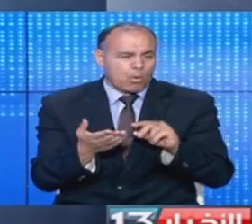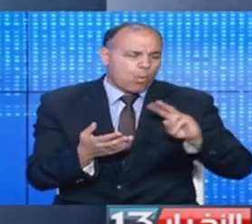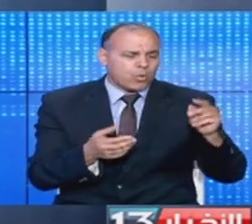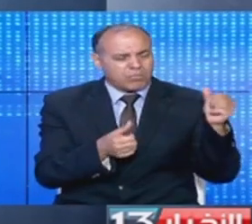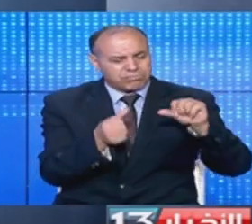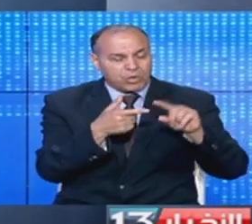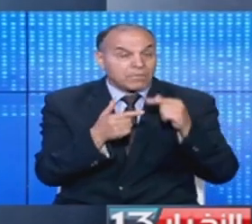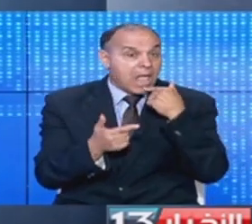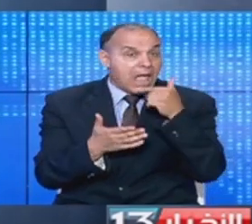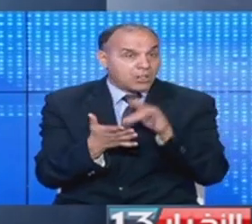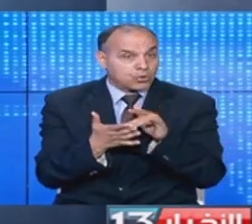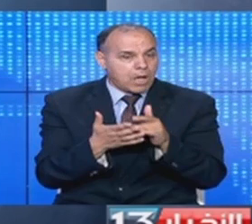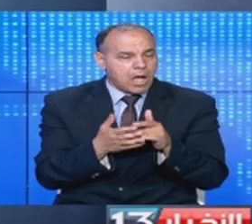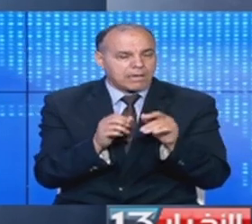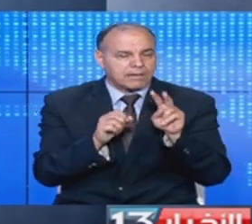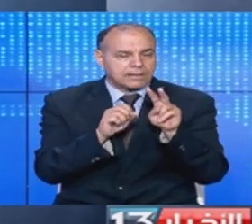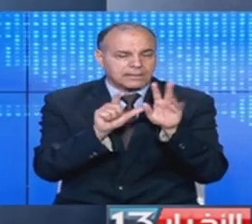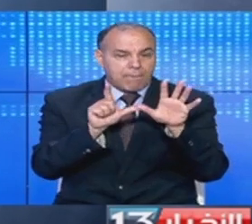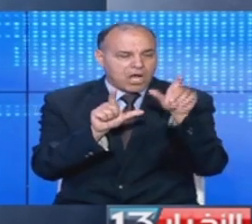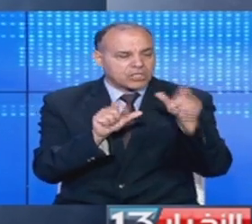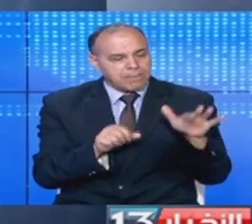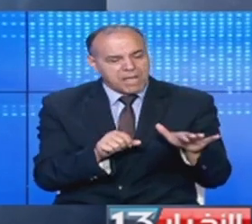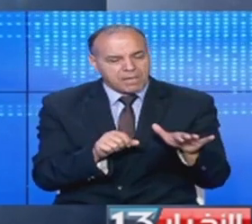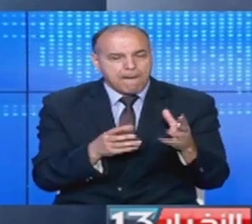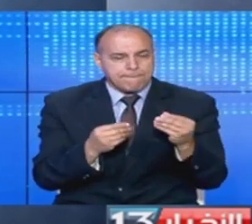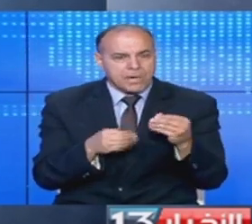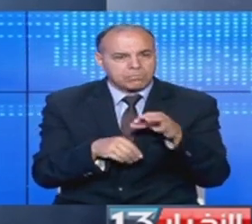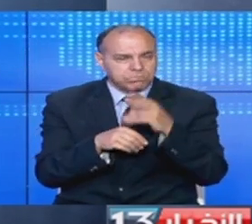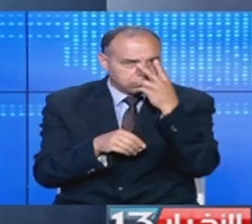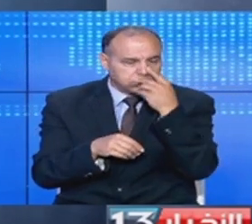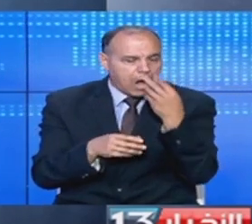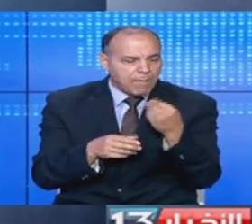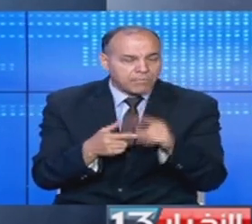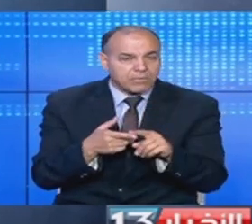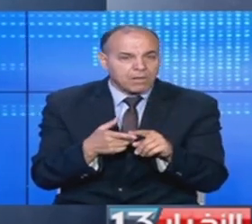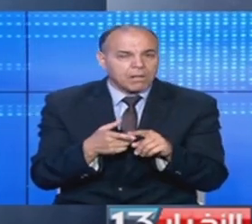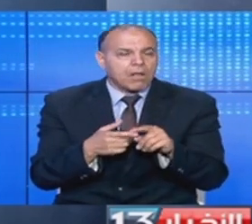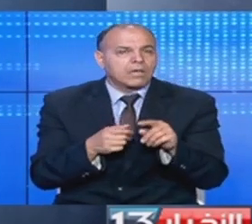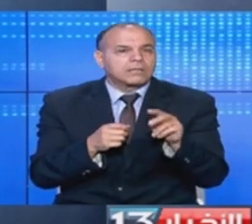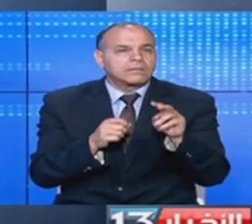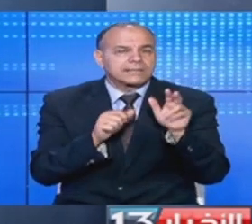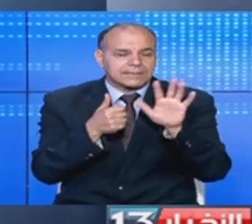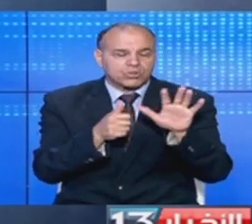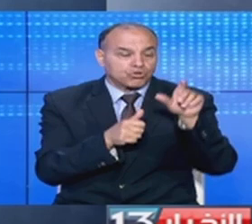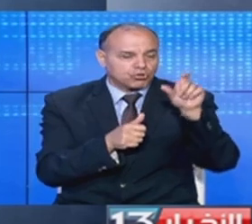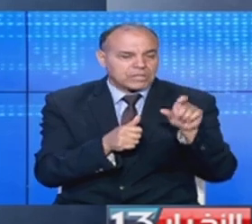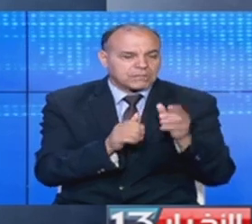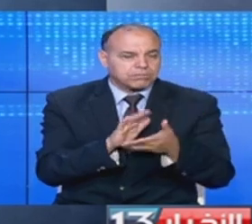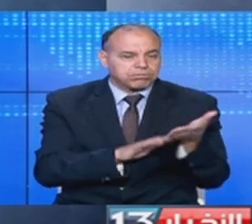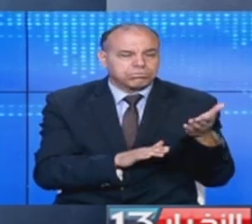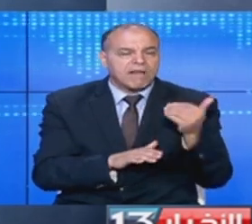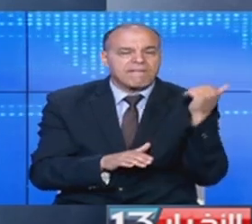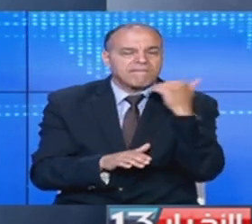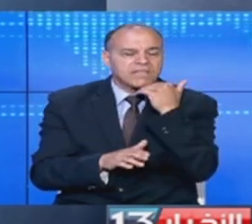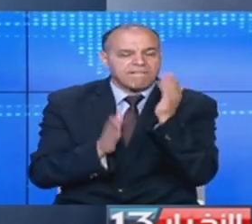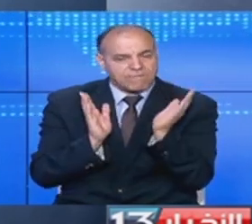أخرى ما أدى إلى وفاة 7 أشخاص وفقدان عدد آخر البصر ونقل حوالي 66 آخرين إلى أقسام